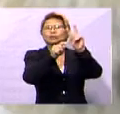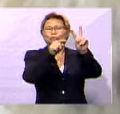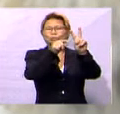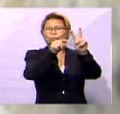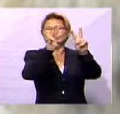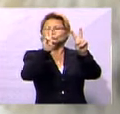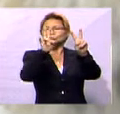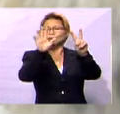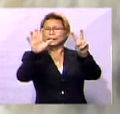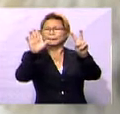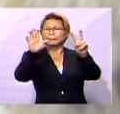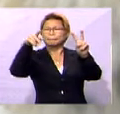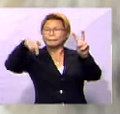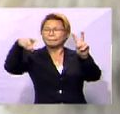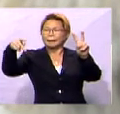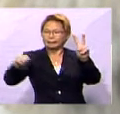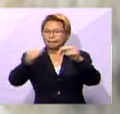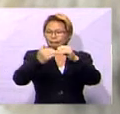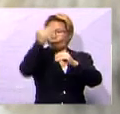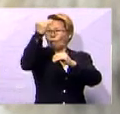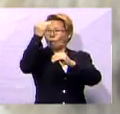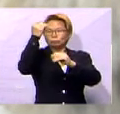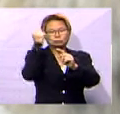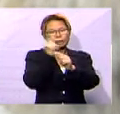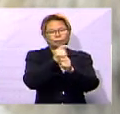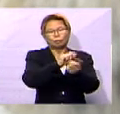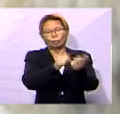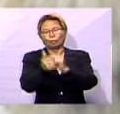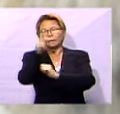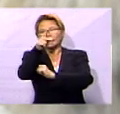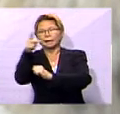2.75 ppm melebihi tahap ditetapkan Kementerian Kesihatan.